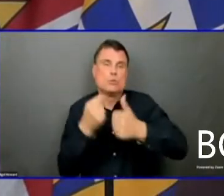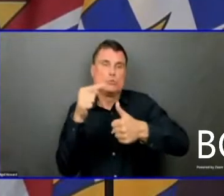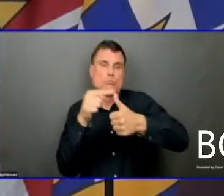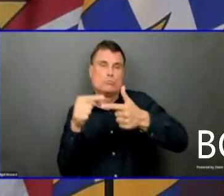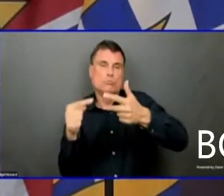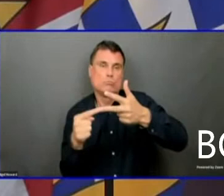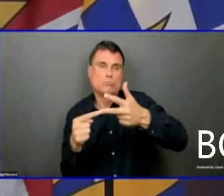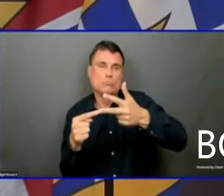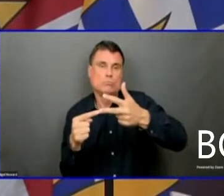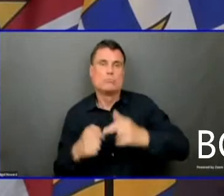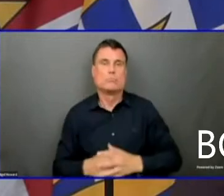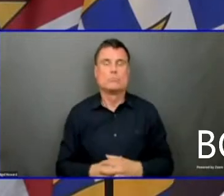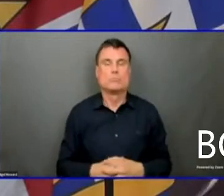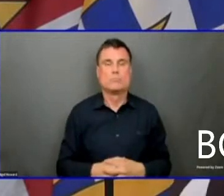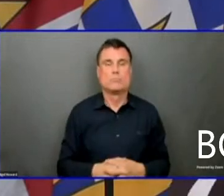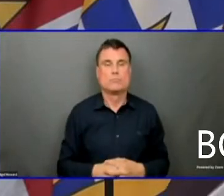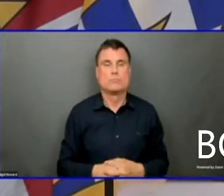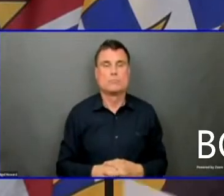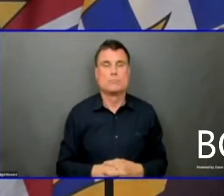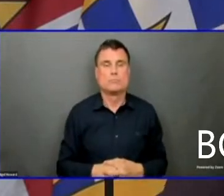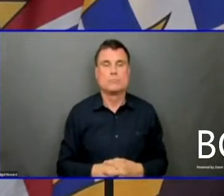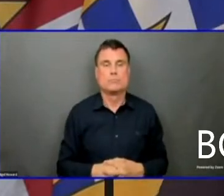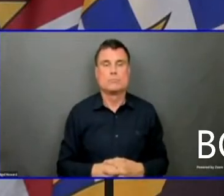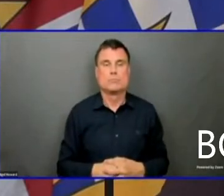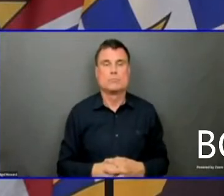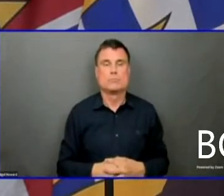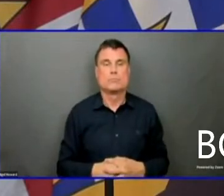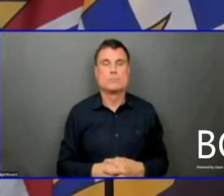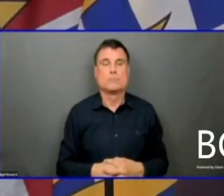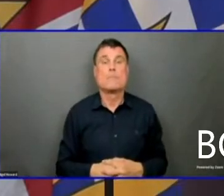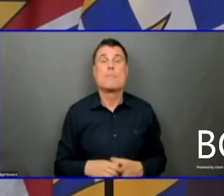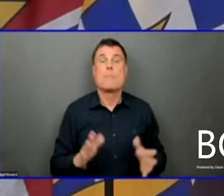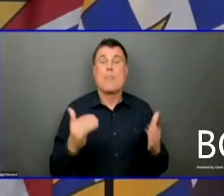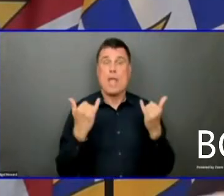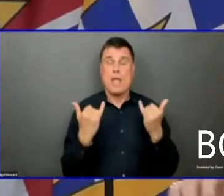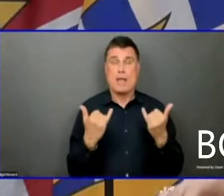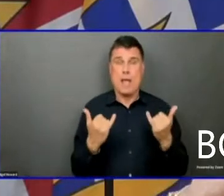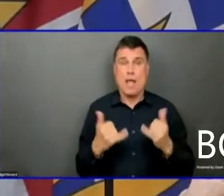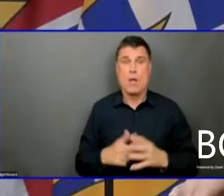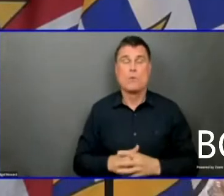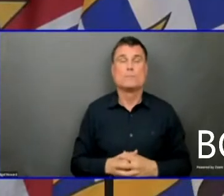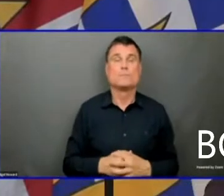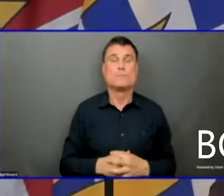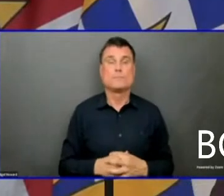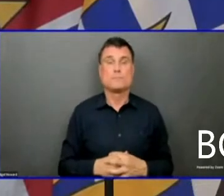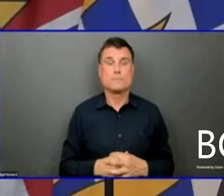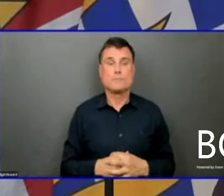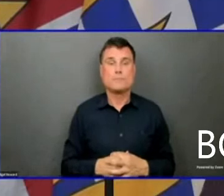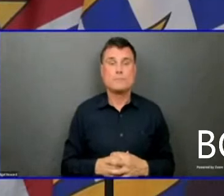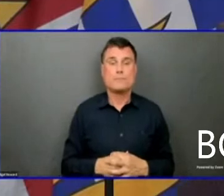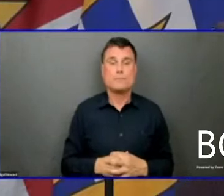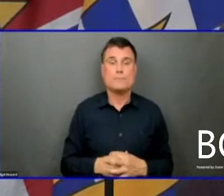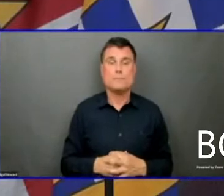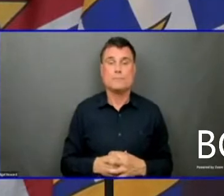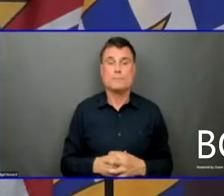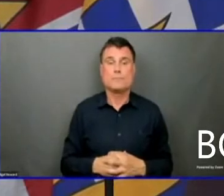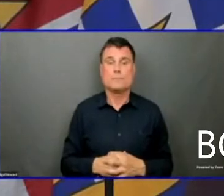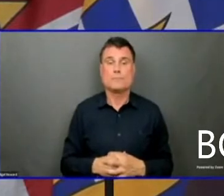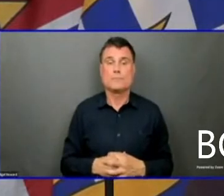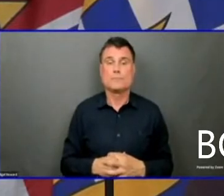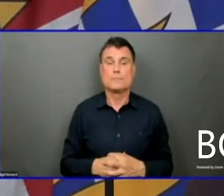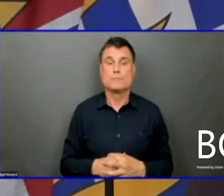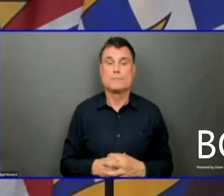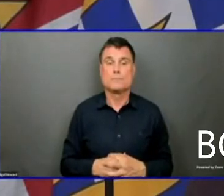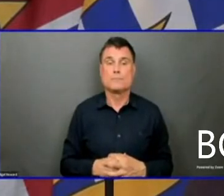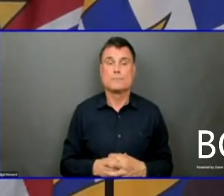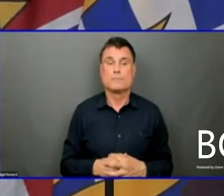的是莫德纳，那么现在有个研究说混打，可能打个辉瑞效果会好更好，或者打个阿斯